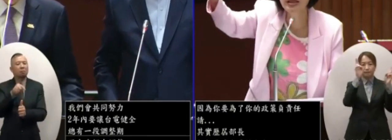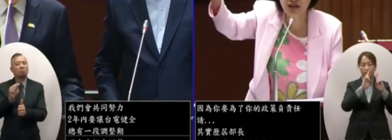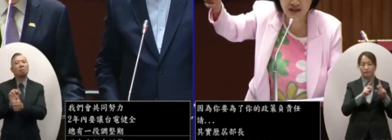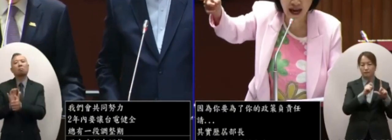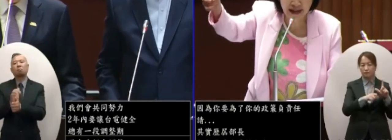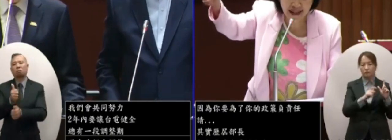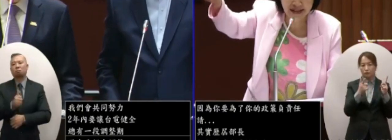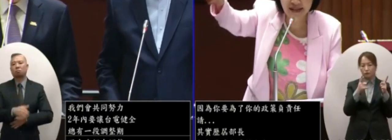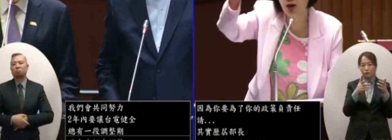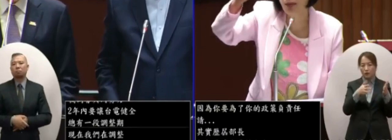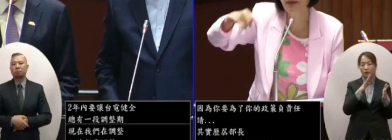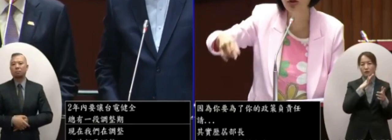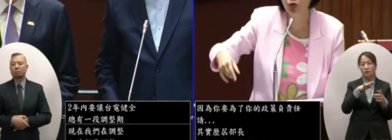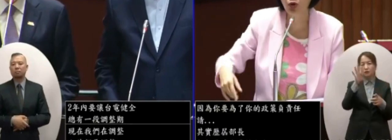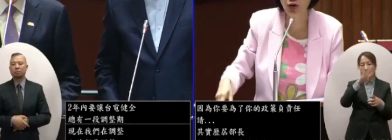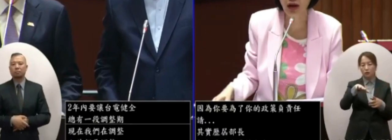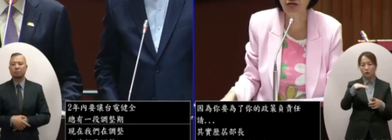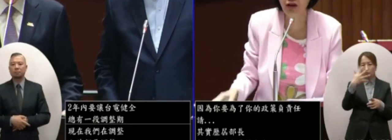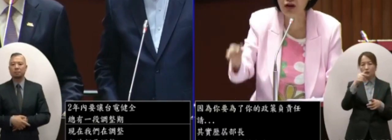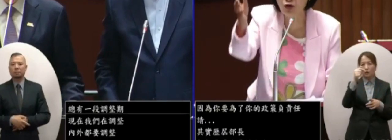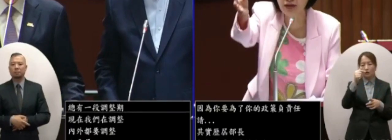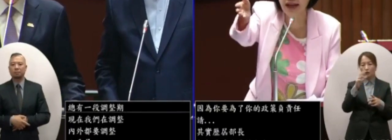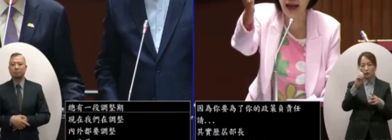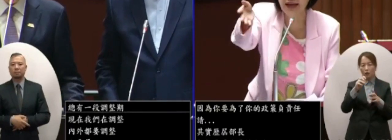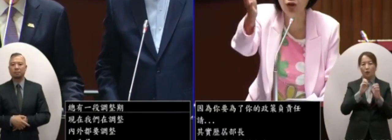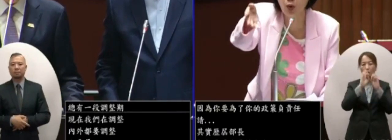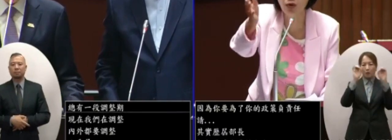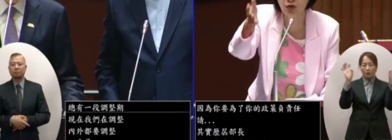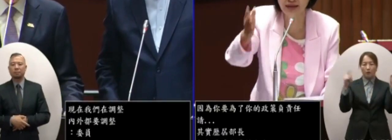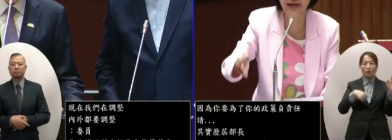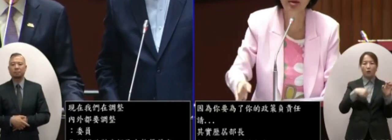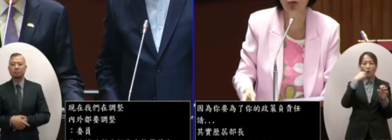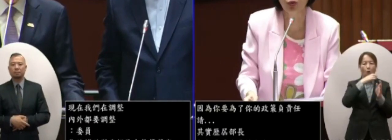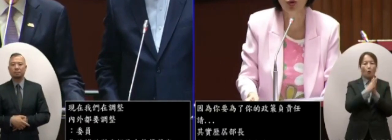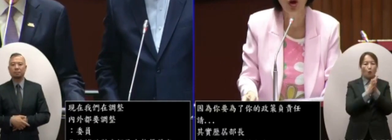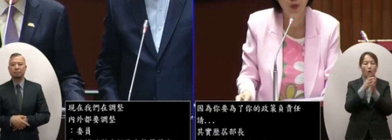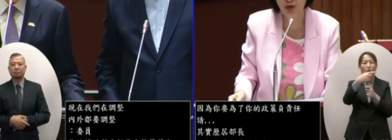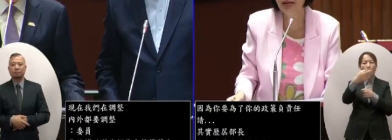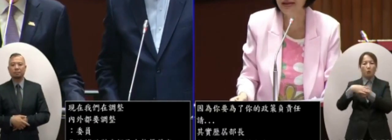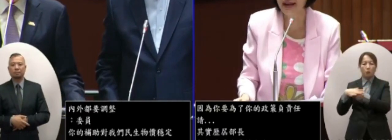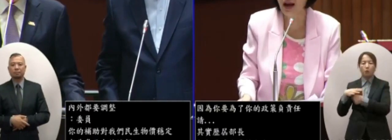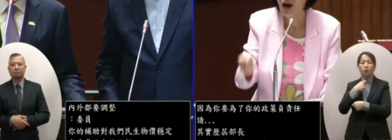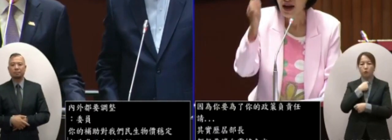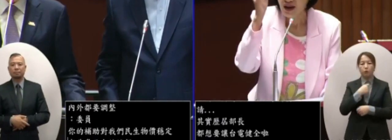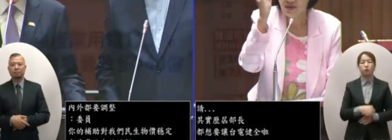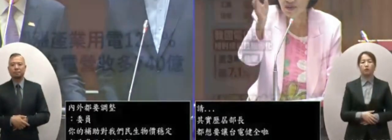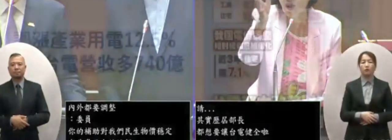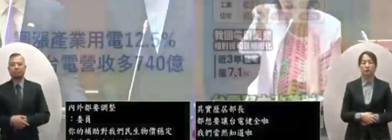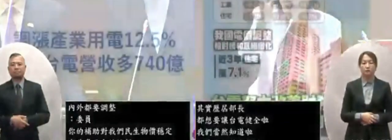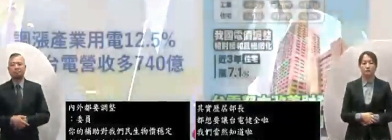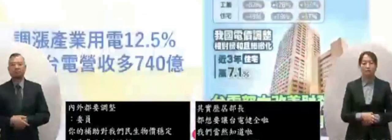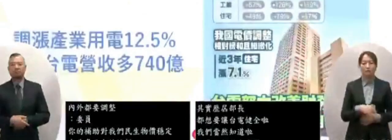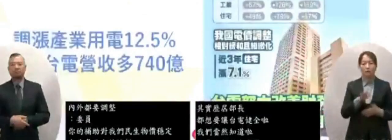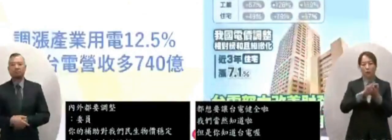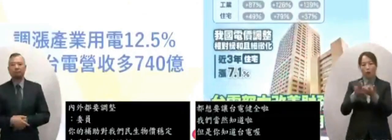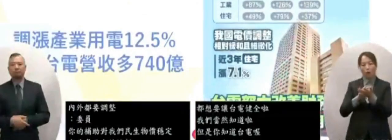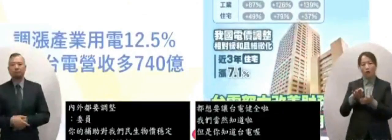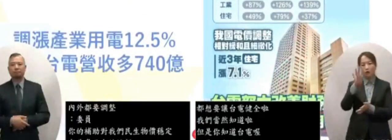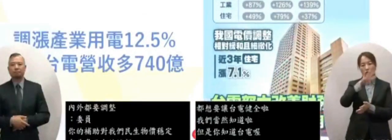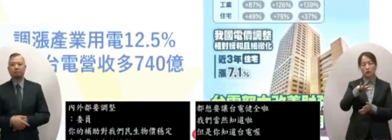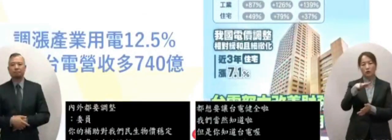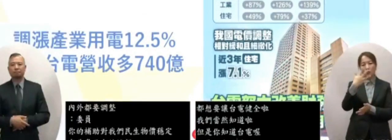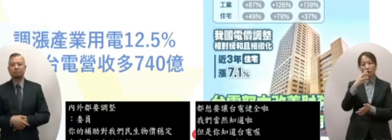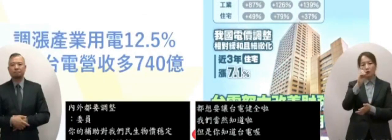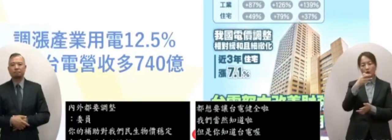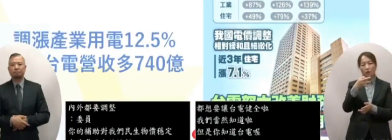拿4500万去做宣传费用，告诉大家台电是多么需要大家的补助。我恭喜在的 真的花了4500万在做宣传啊，远不如好